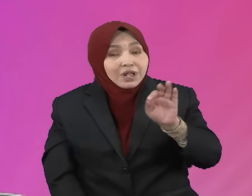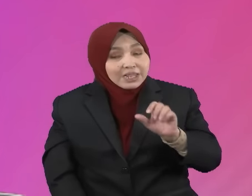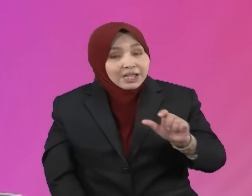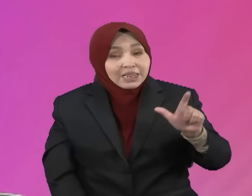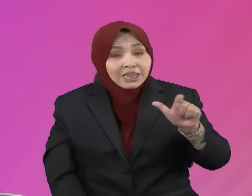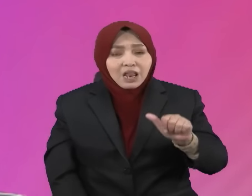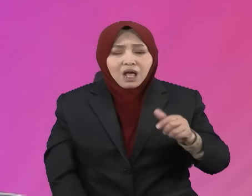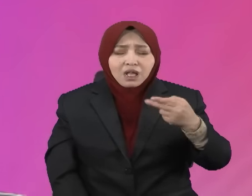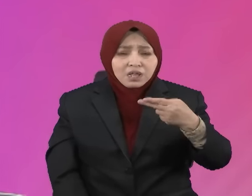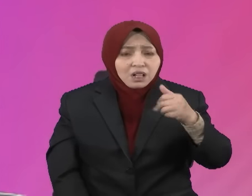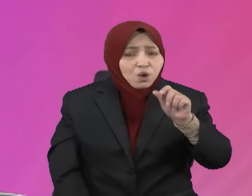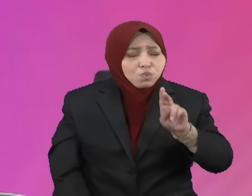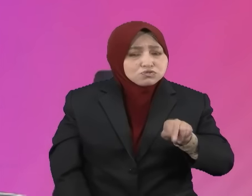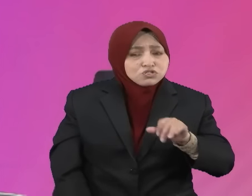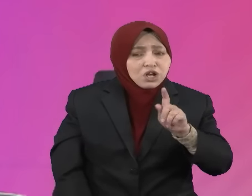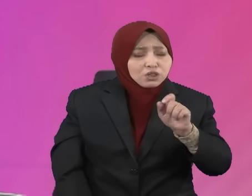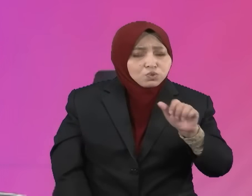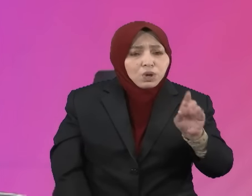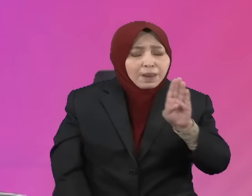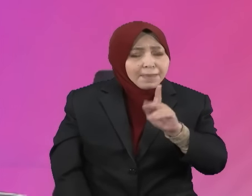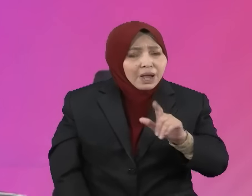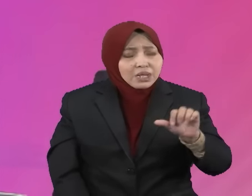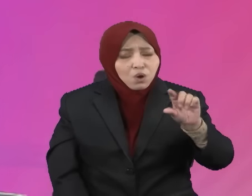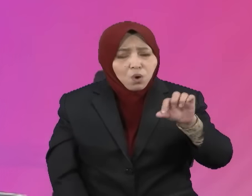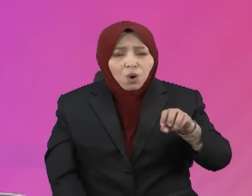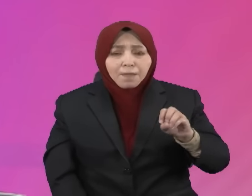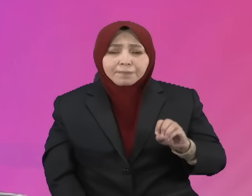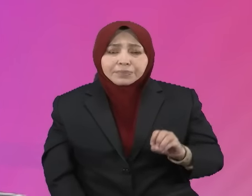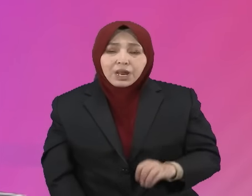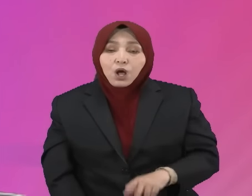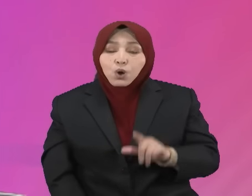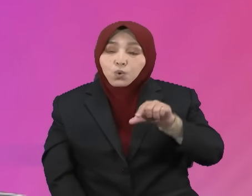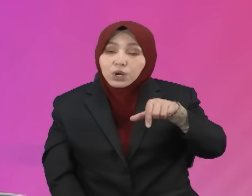falillahil hujjatul balighah.